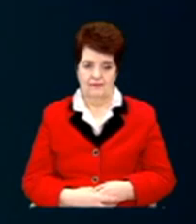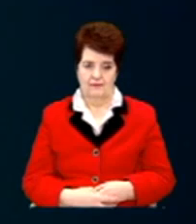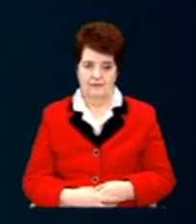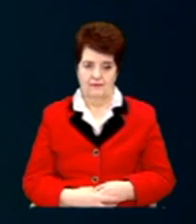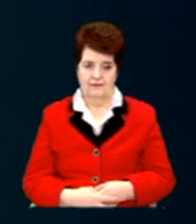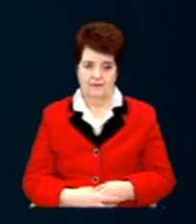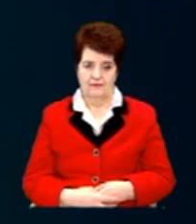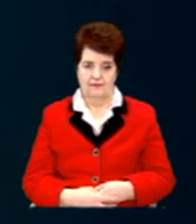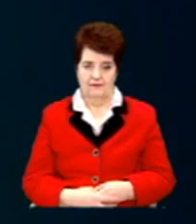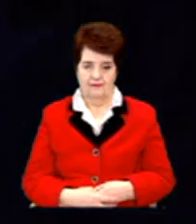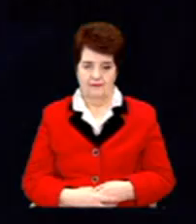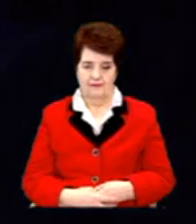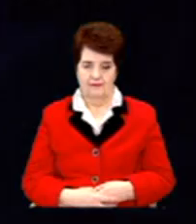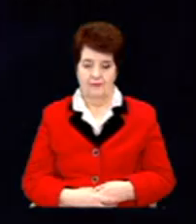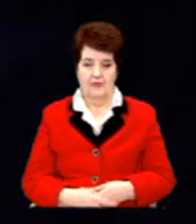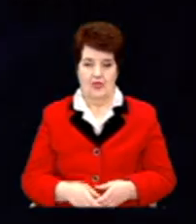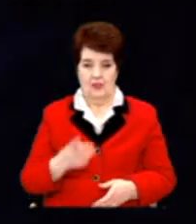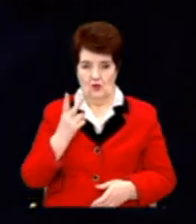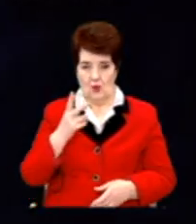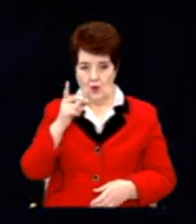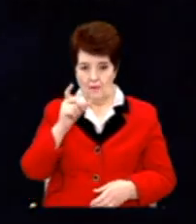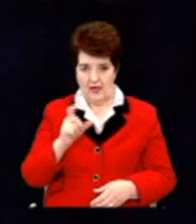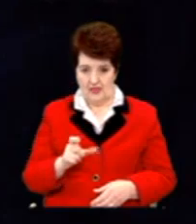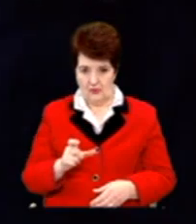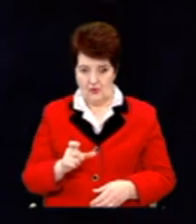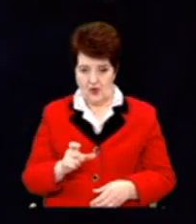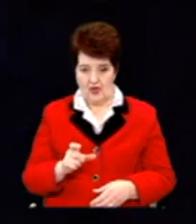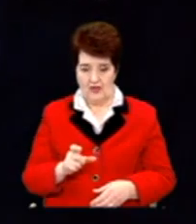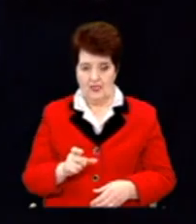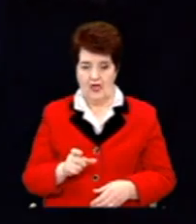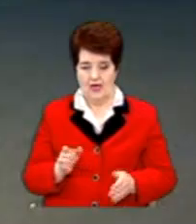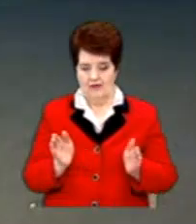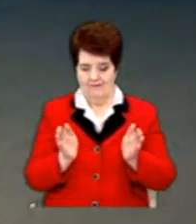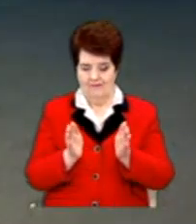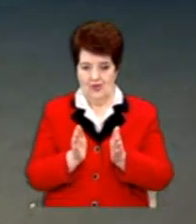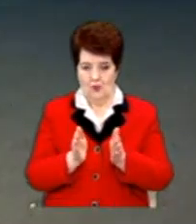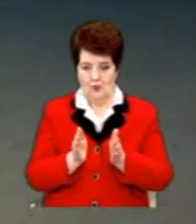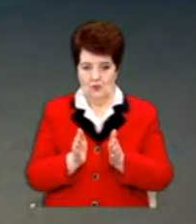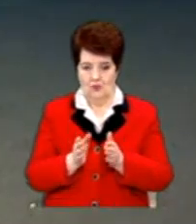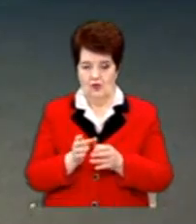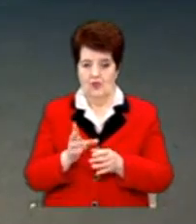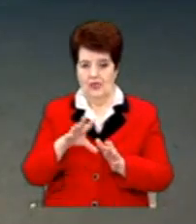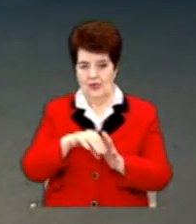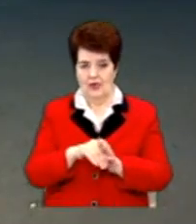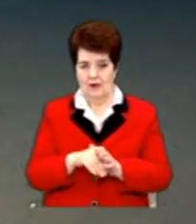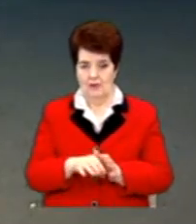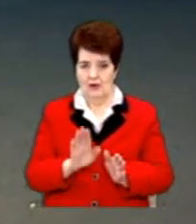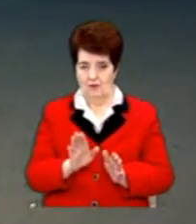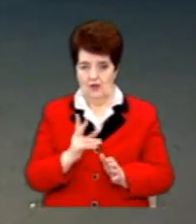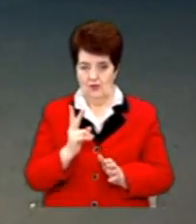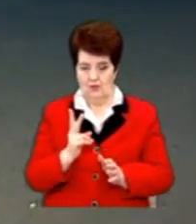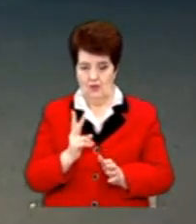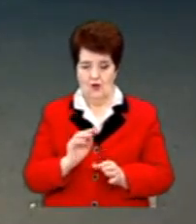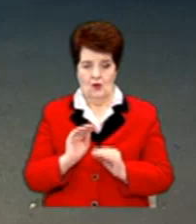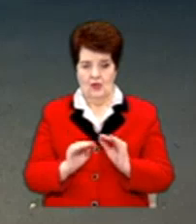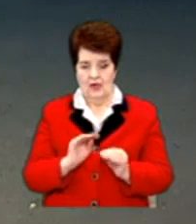be plastic in the oceans. There are. Numai 2 persoane încapă în micuțul submarin care transmite non-stop date la suprafață. Este dotat